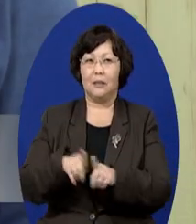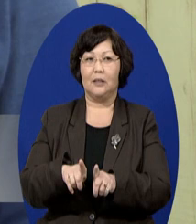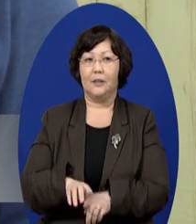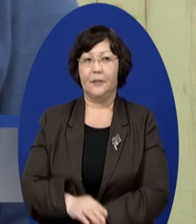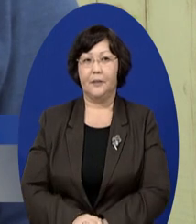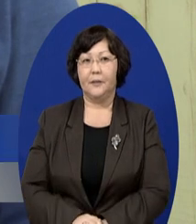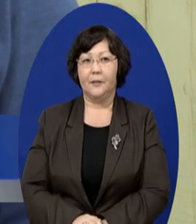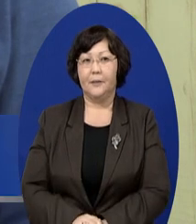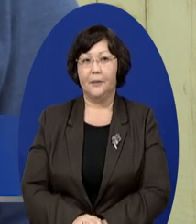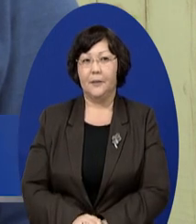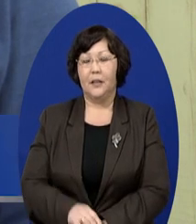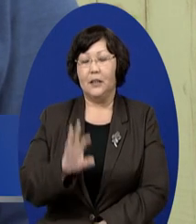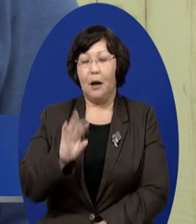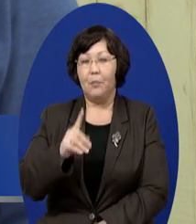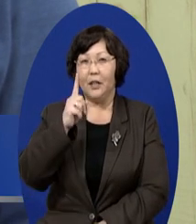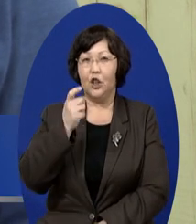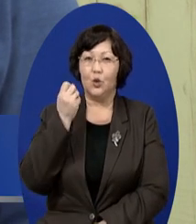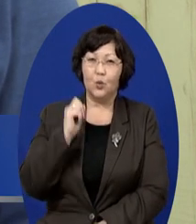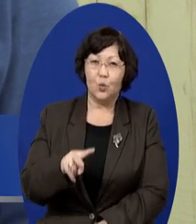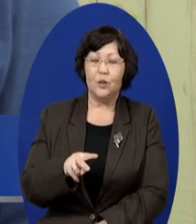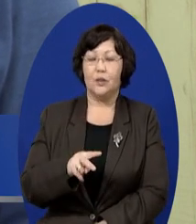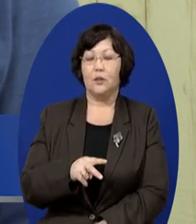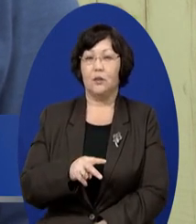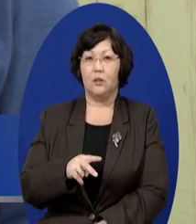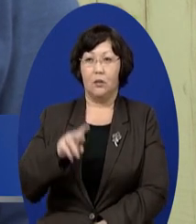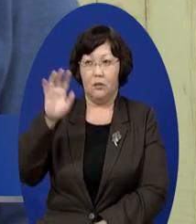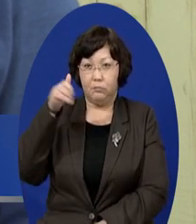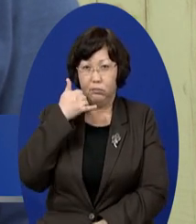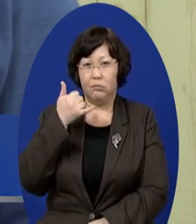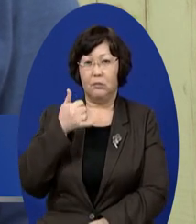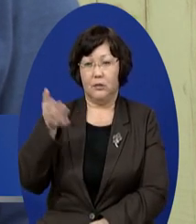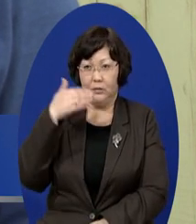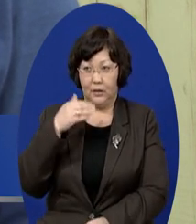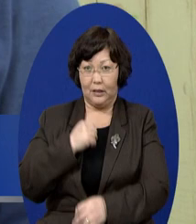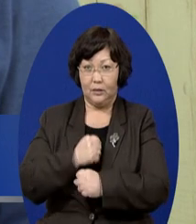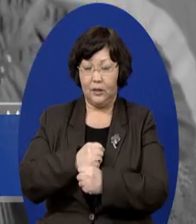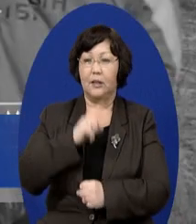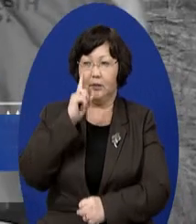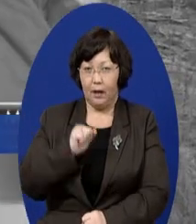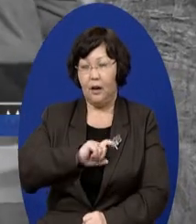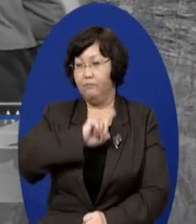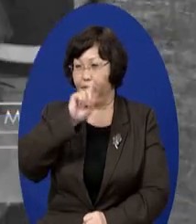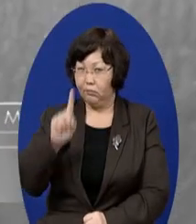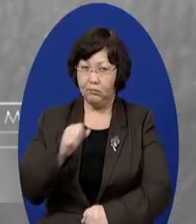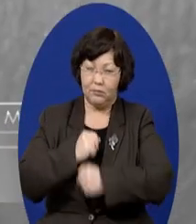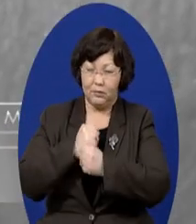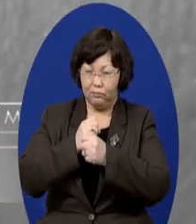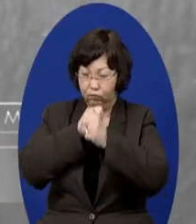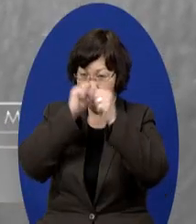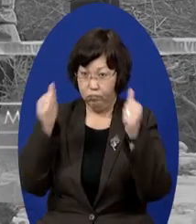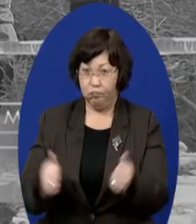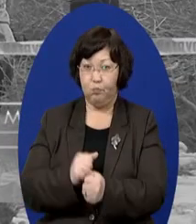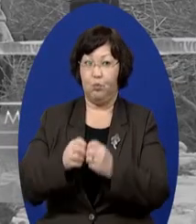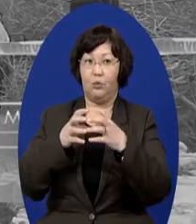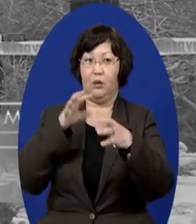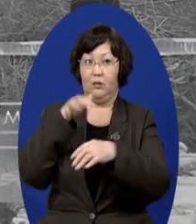нь бол аливаа зүйлийг бол одоо яг дуудлага одоо ажиллагаан дээр бол одоо тулбар хийгээд тэр ажлынхаа бол ард гараад бол одоо